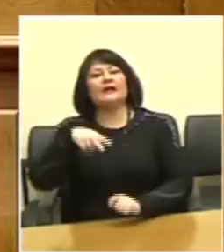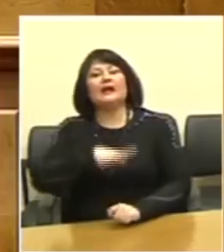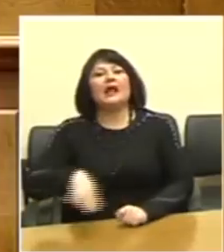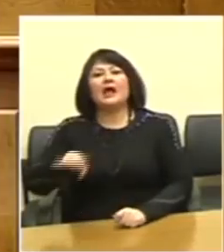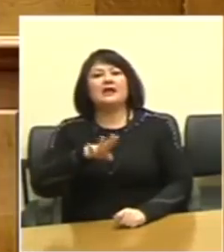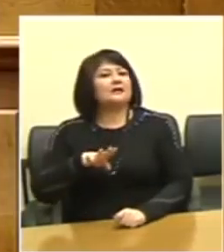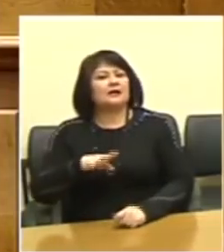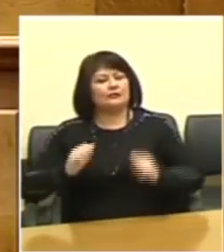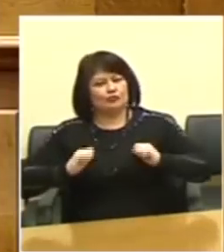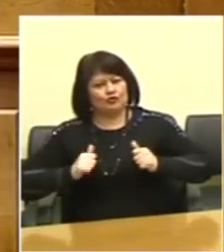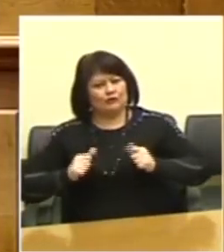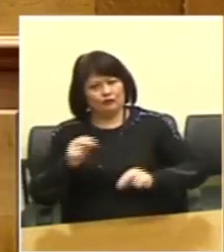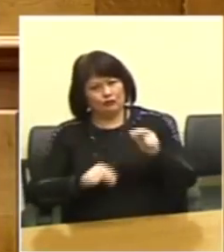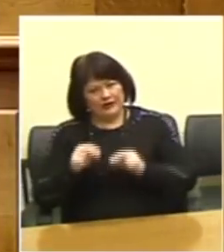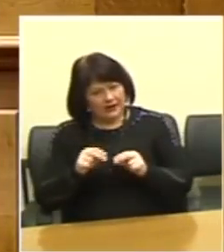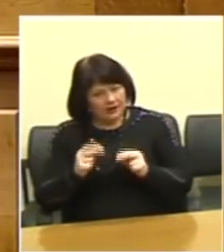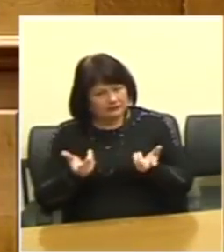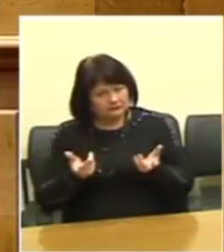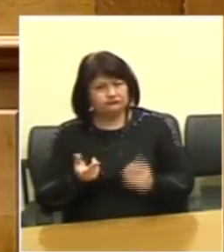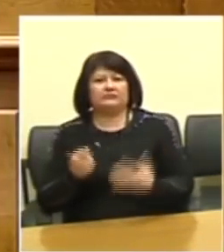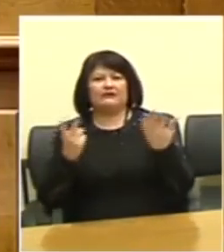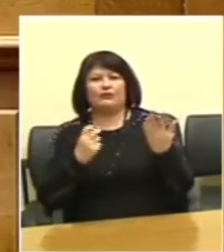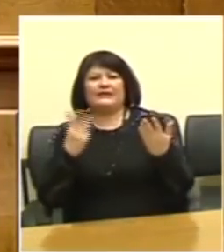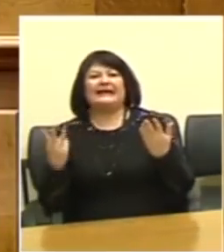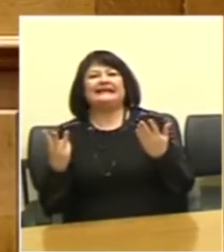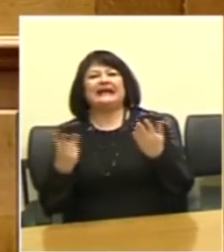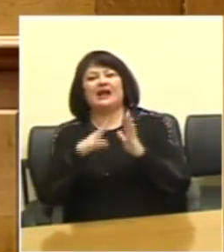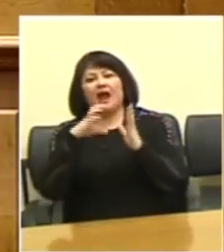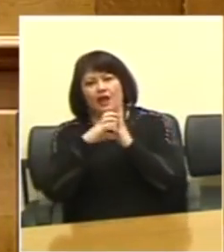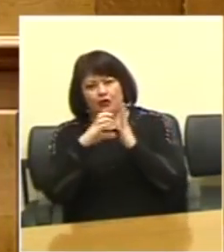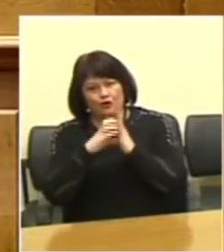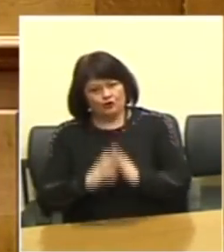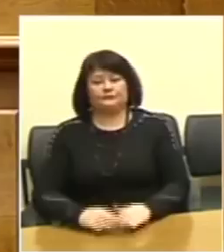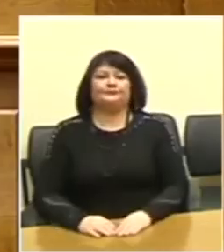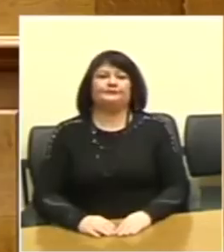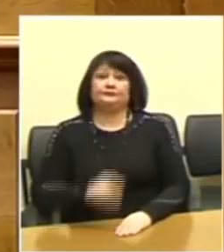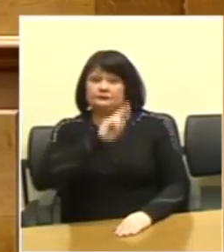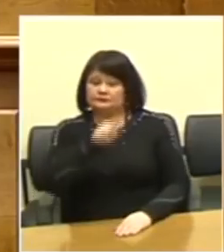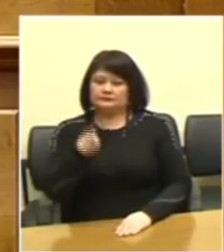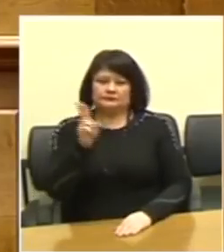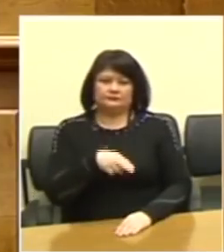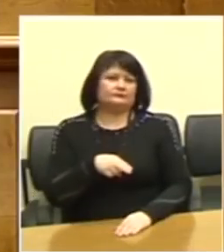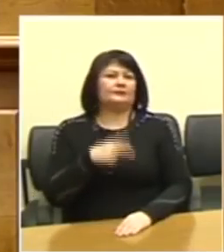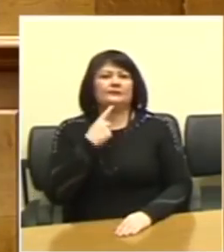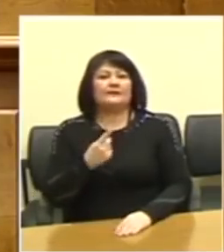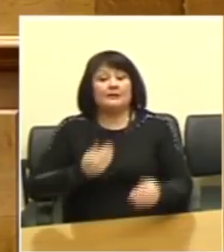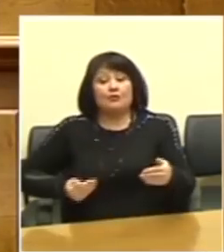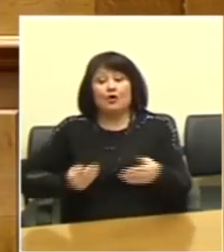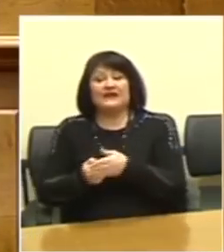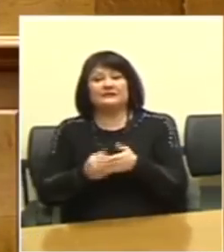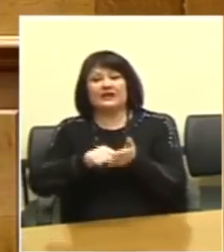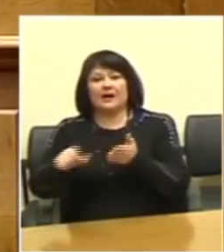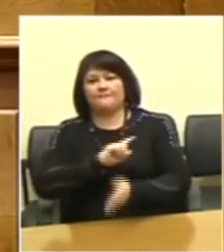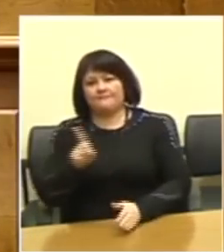νομοθετικής πρωτοβουλίας, το 73, την κατάργηση αποσβεστικής προθεσμίας